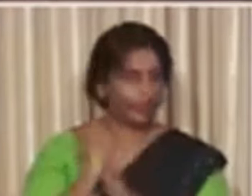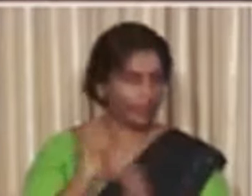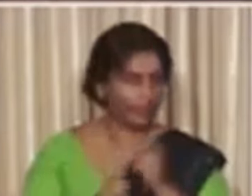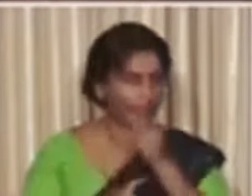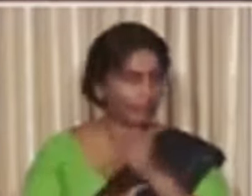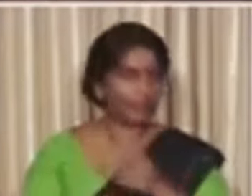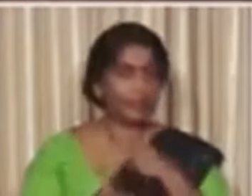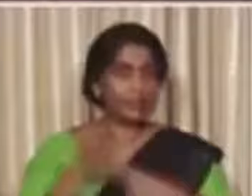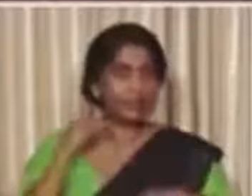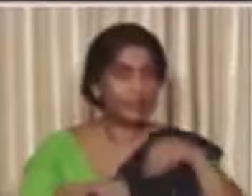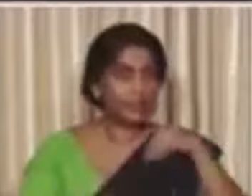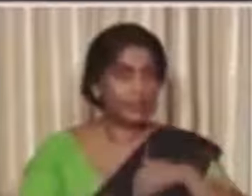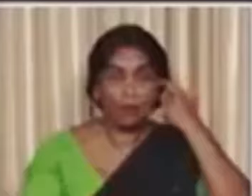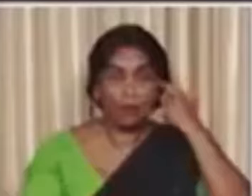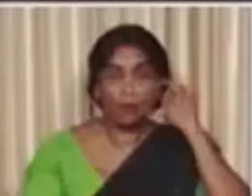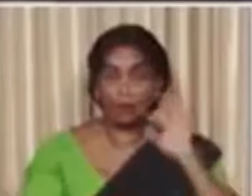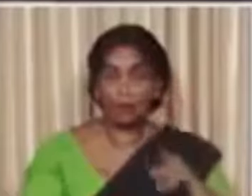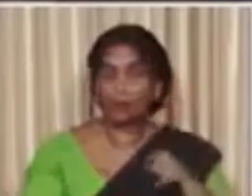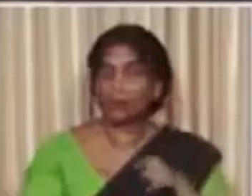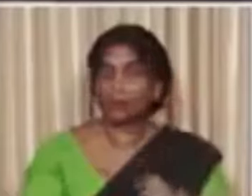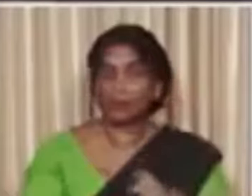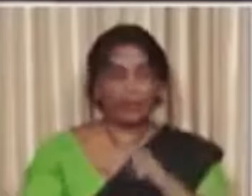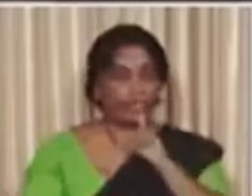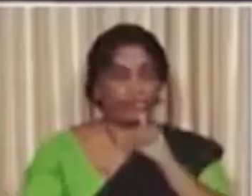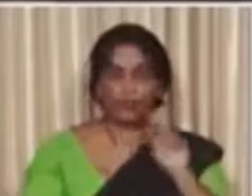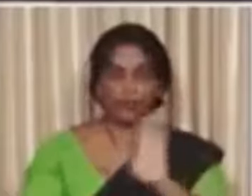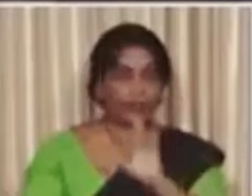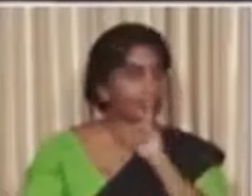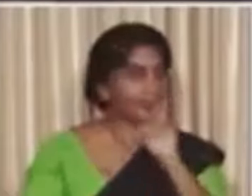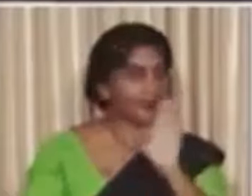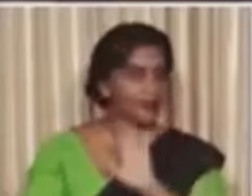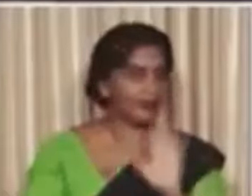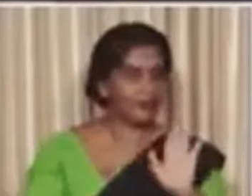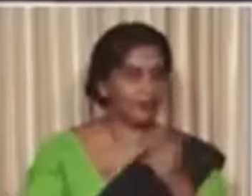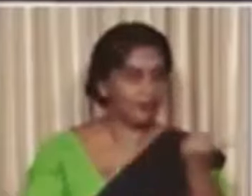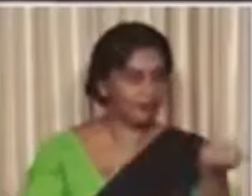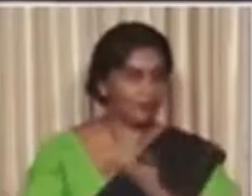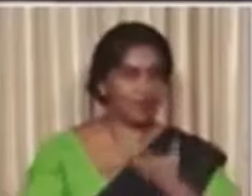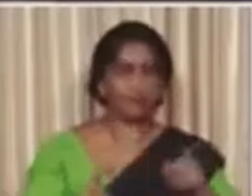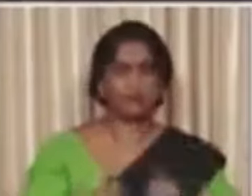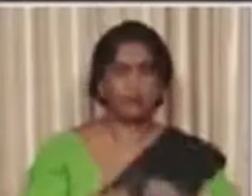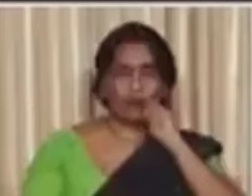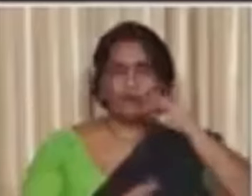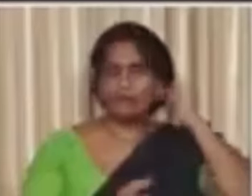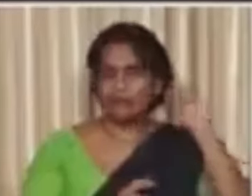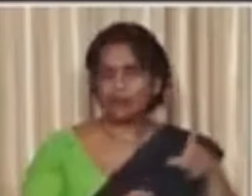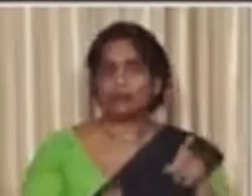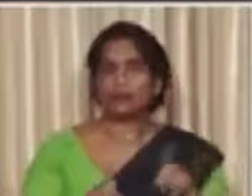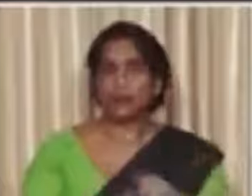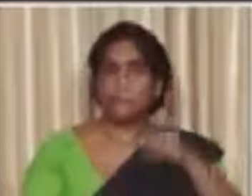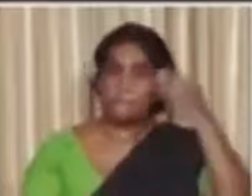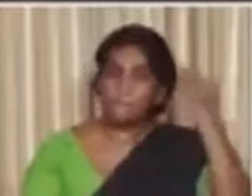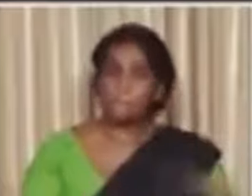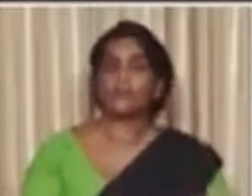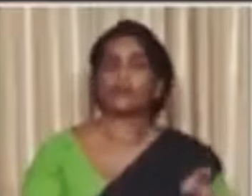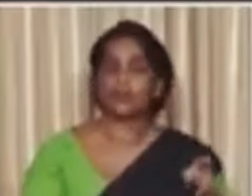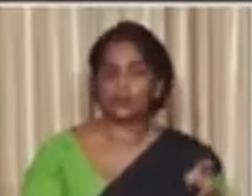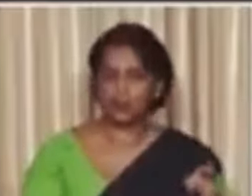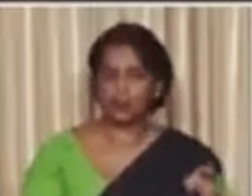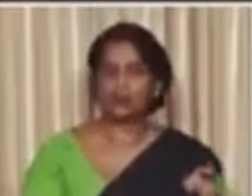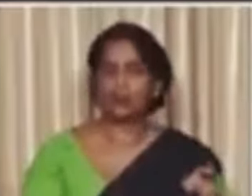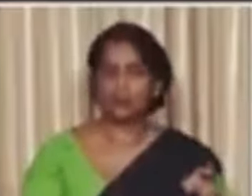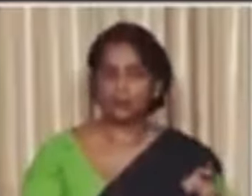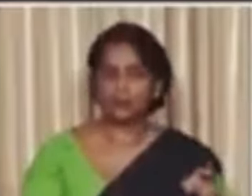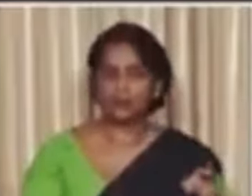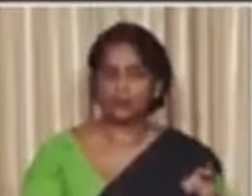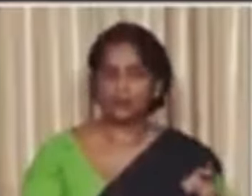මේ ඡන්දය බලාපොරොත්තු වෙලා කතා කරේ නැහැ. ඒක කියන්න එපා. ඒක මට කරන අපහාසයක්, ජනතාවට කරන අපහාසයක්. මරණ සිදු වෙලා තියෙනවා. ඒකද ප්‍රශ්නා